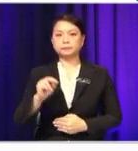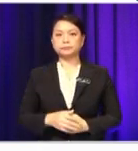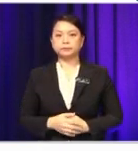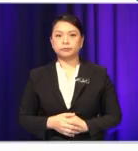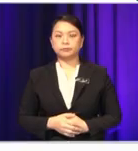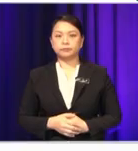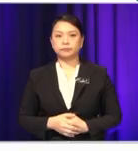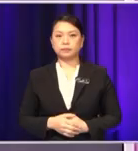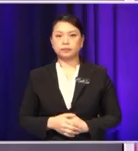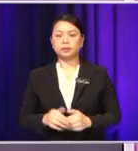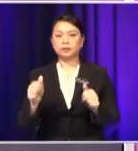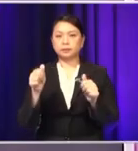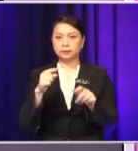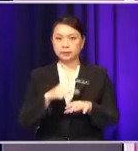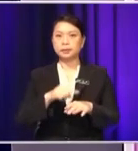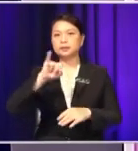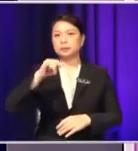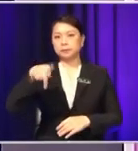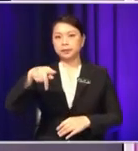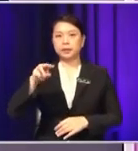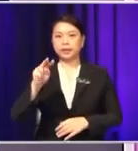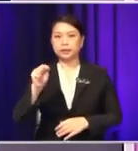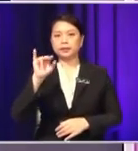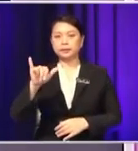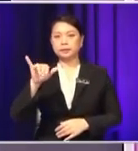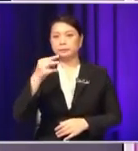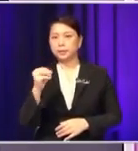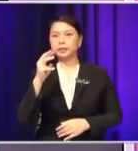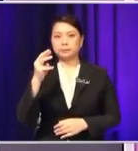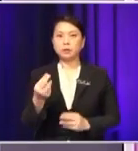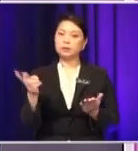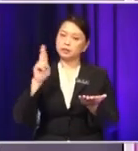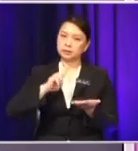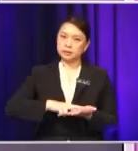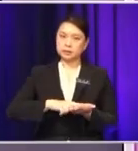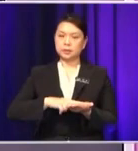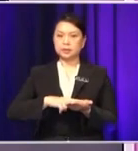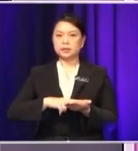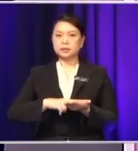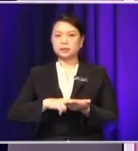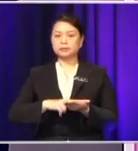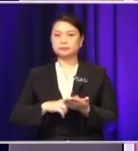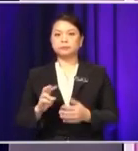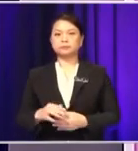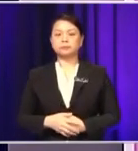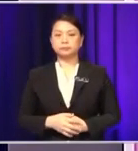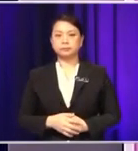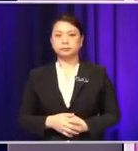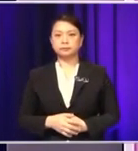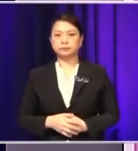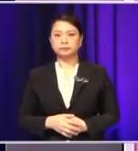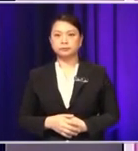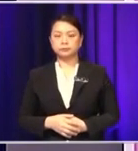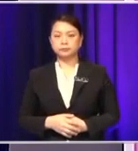JPN yang mereka daftar itu. Itu untuk calon persendirian bagi calon-calon yang ada di seluruh Malaysia. Kita tawarkan kepada mereka-mereka